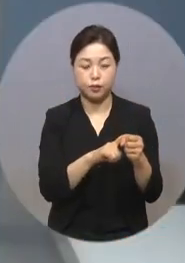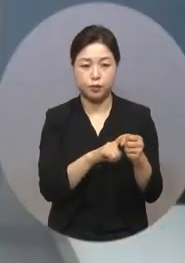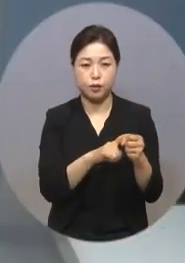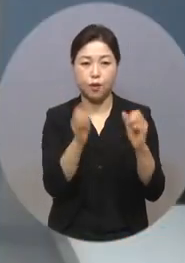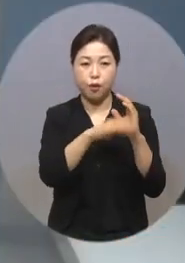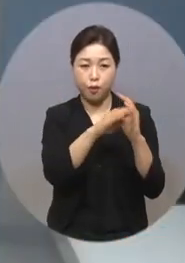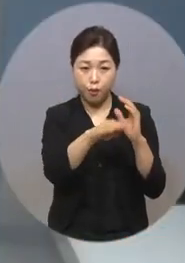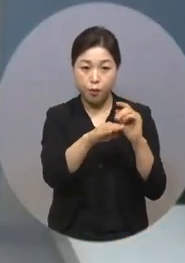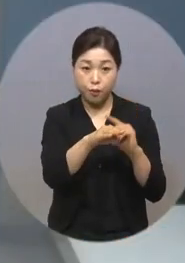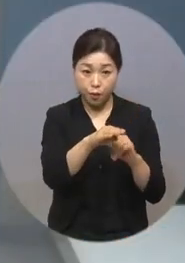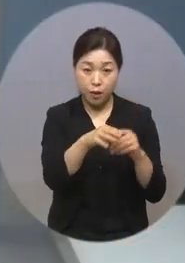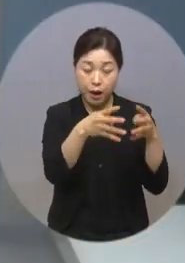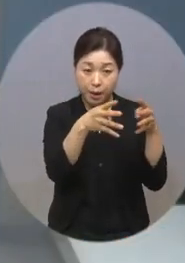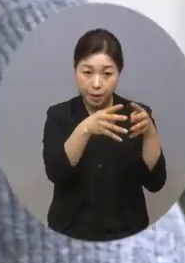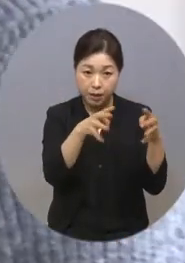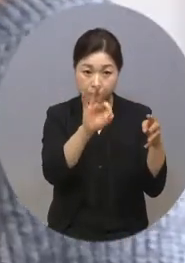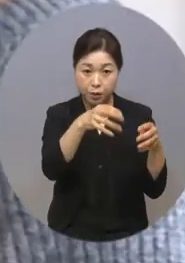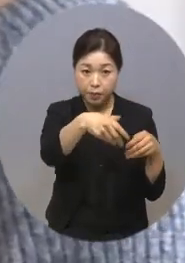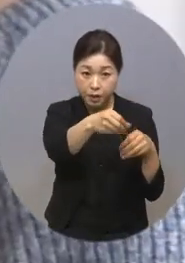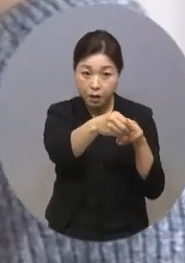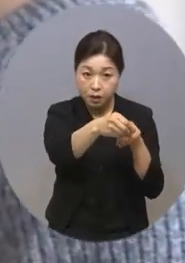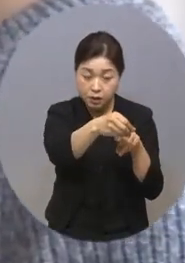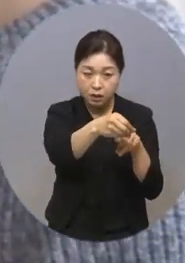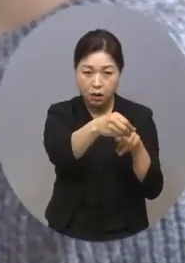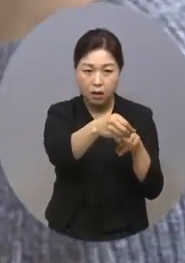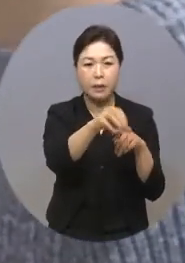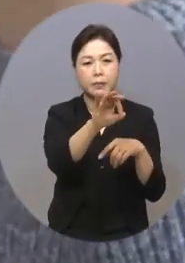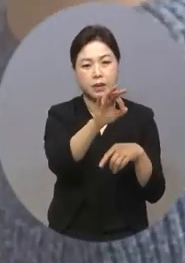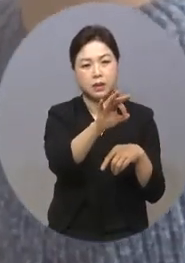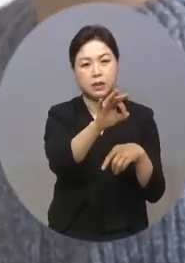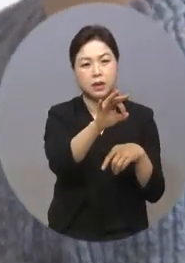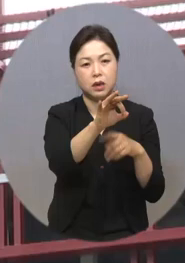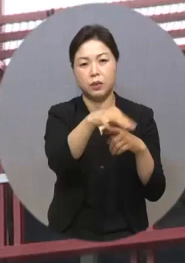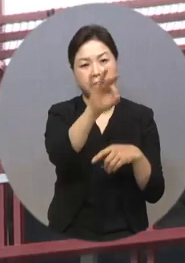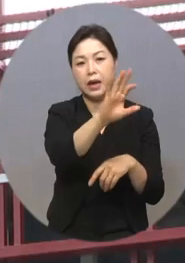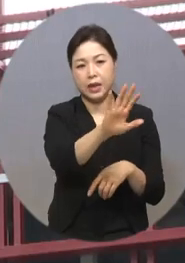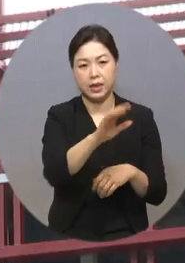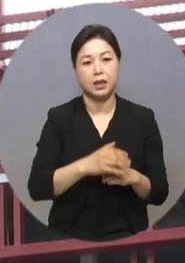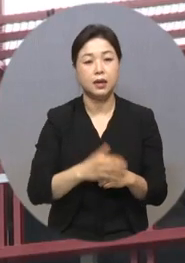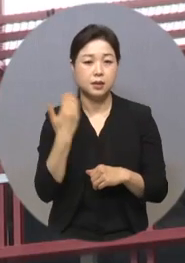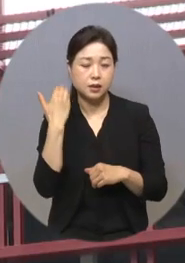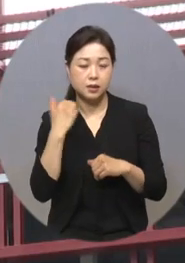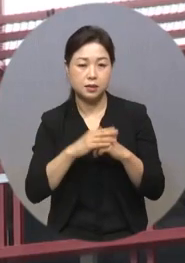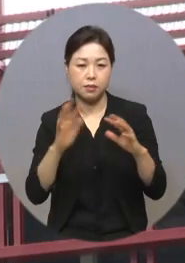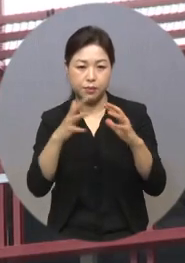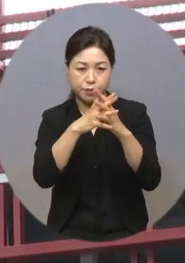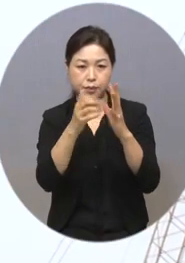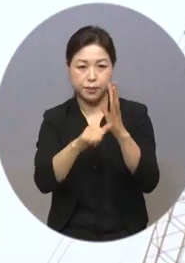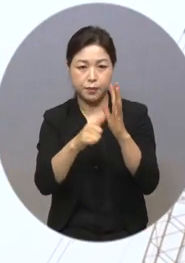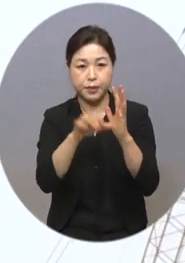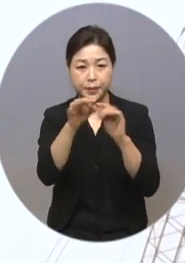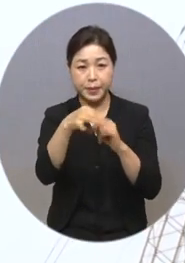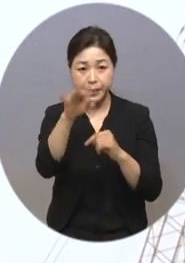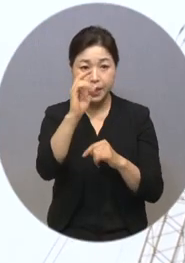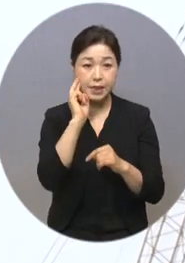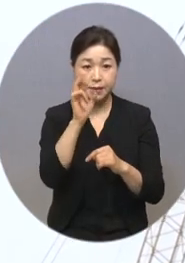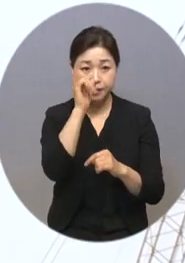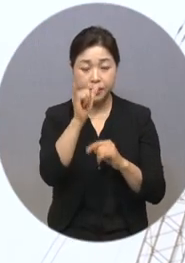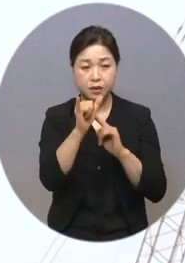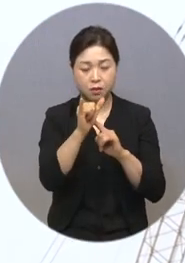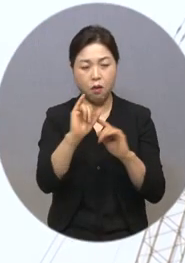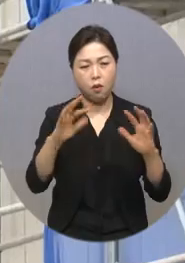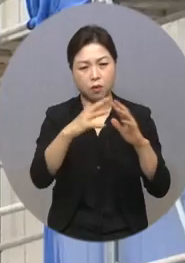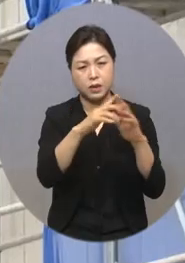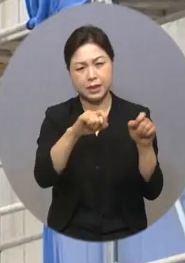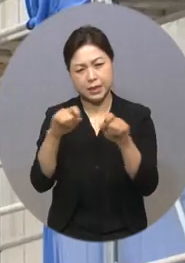주 들 임대로 동결 연장 등을 검토할 예정입니다 특히 최근 건설 자재 가격 인상으로 인한 공사 지원 등